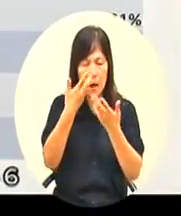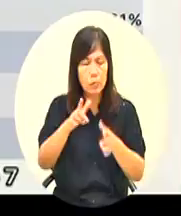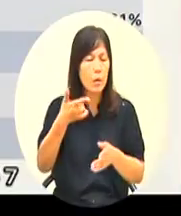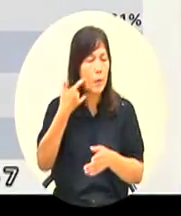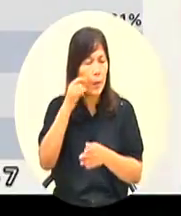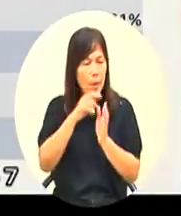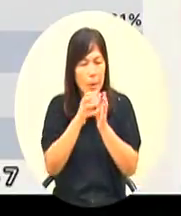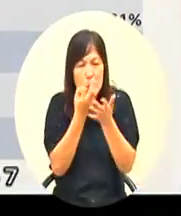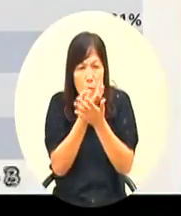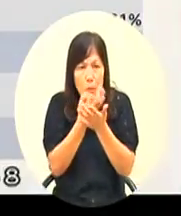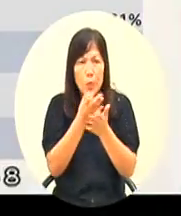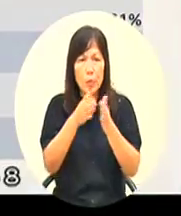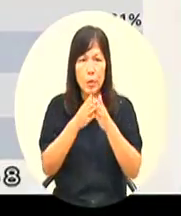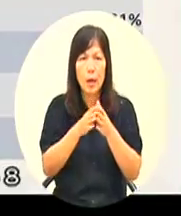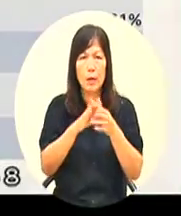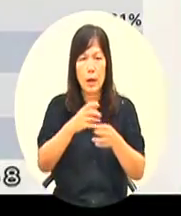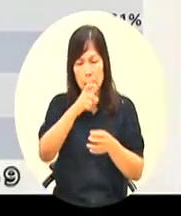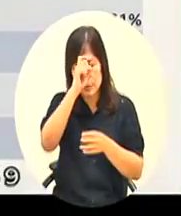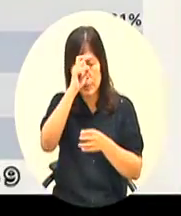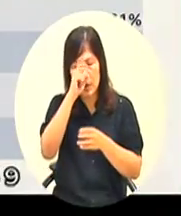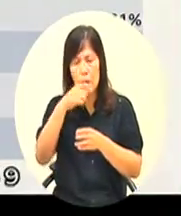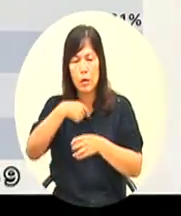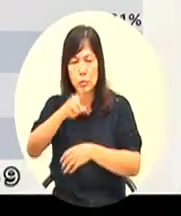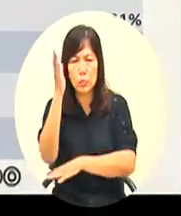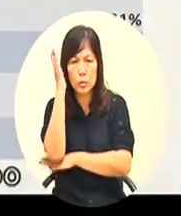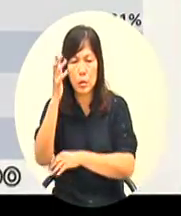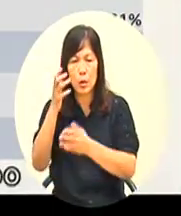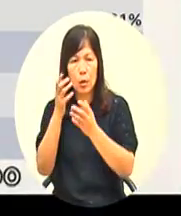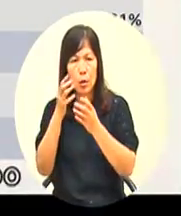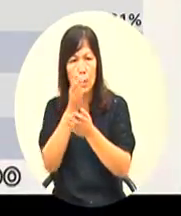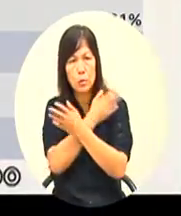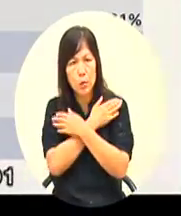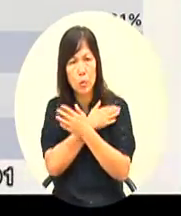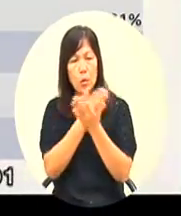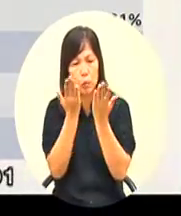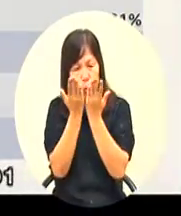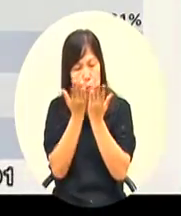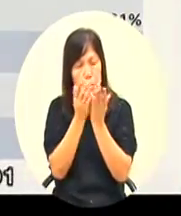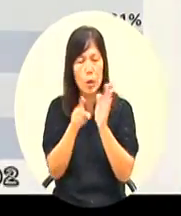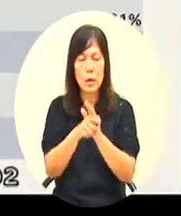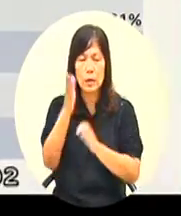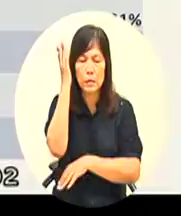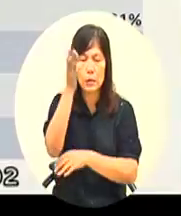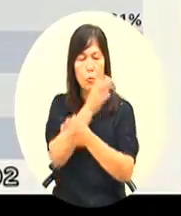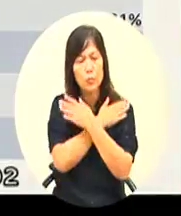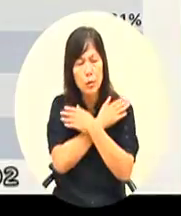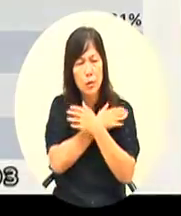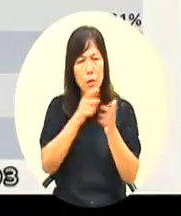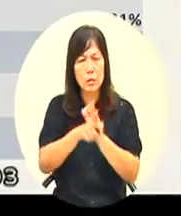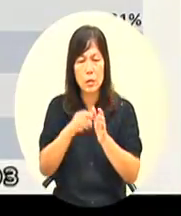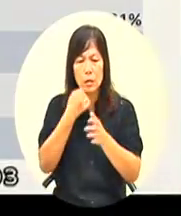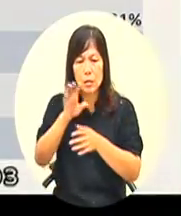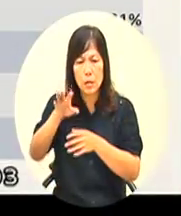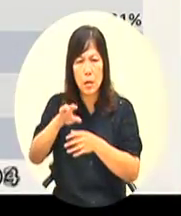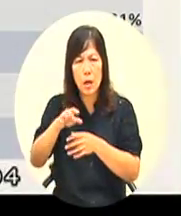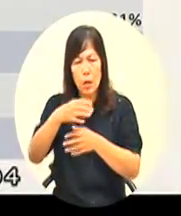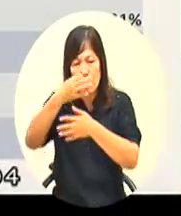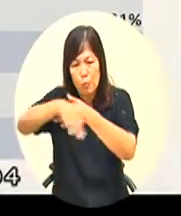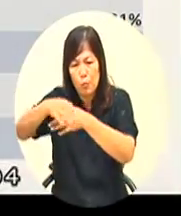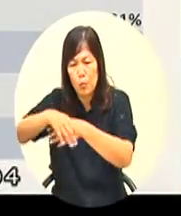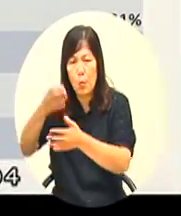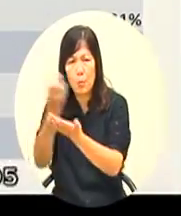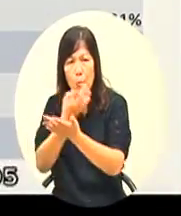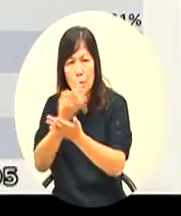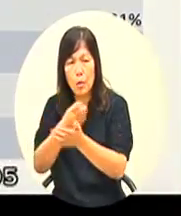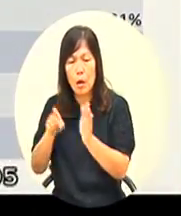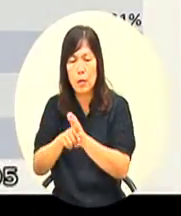能够节省经费，希望能够读到我们的这个公立幼儿园啊，但是我们公立幼儿园现在是严重的不足啊，供